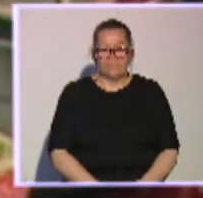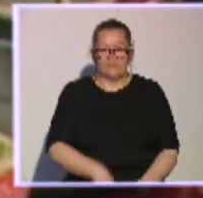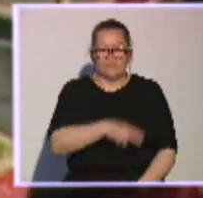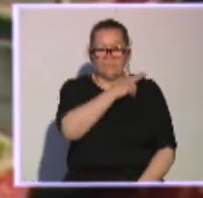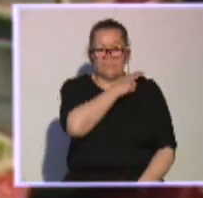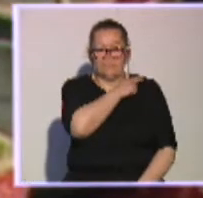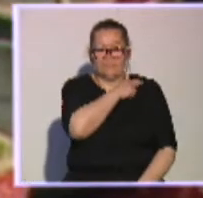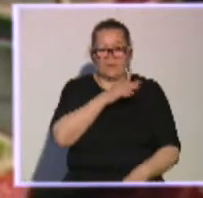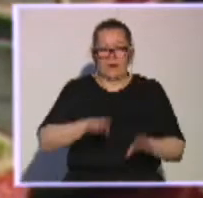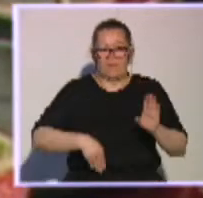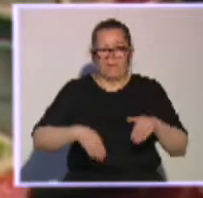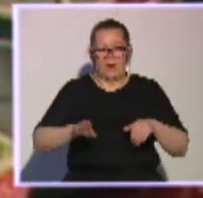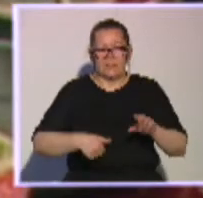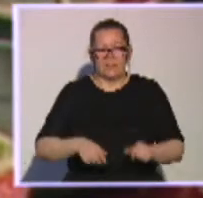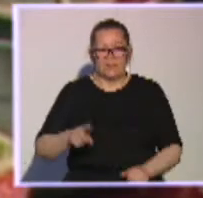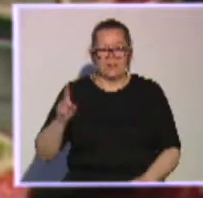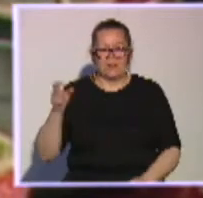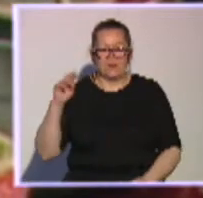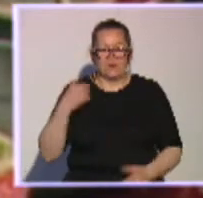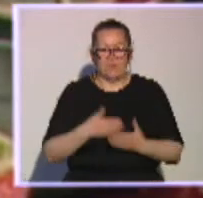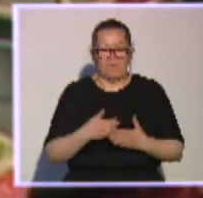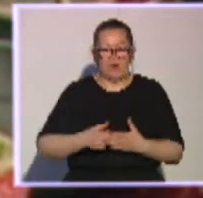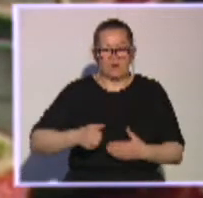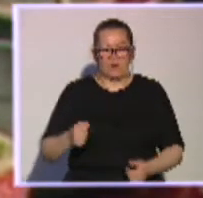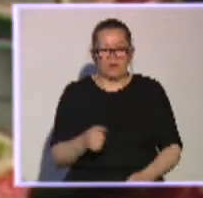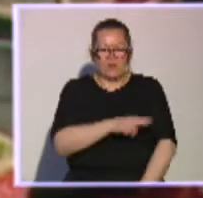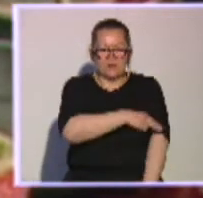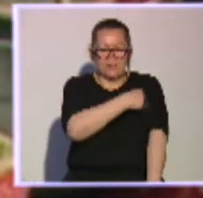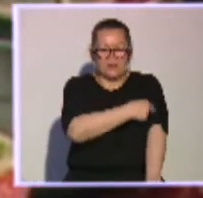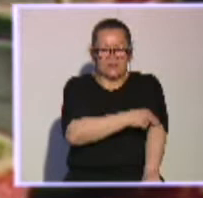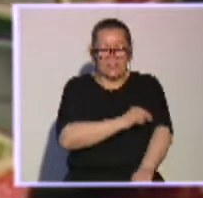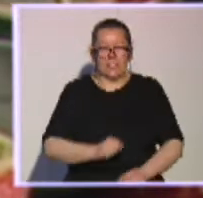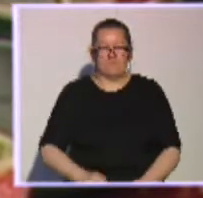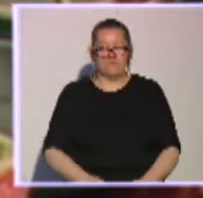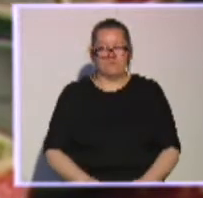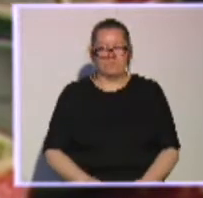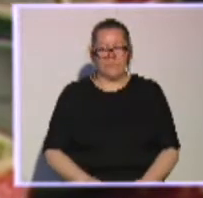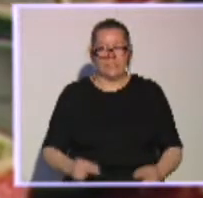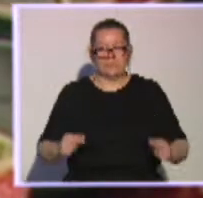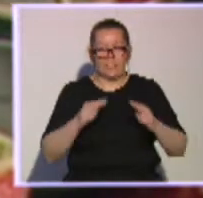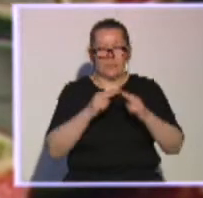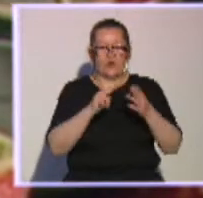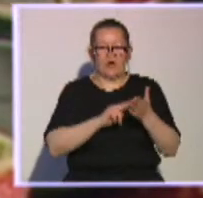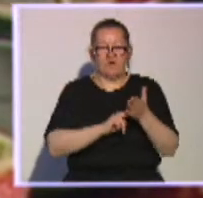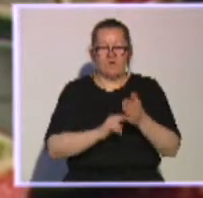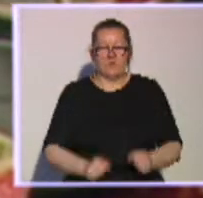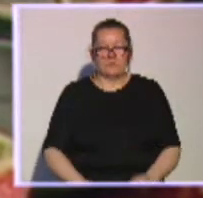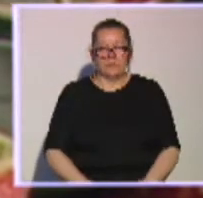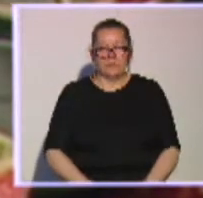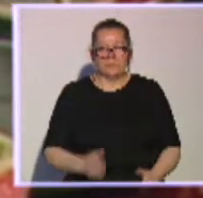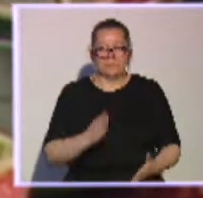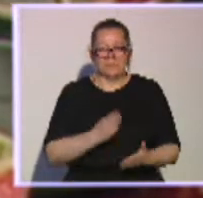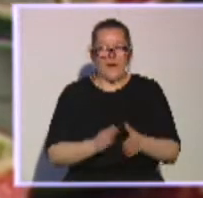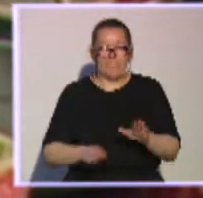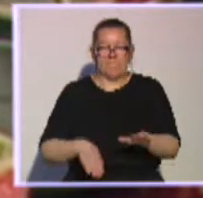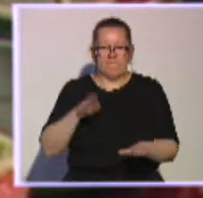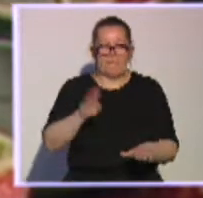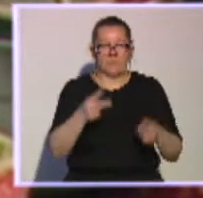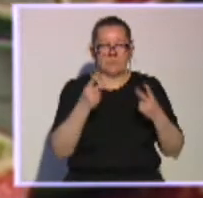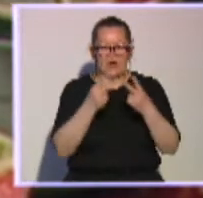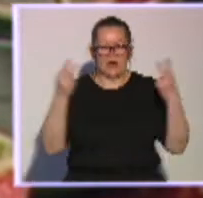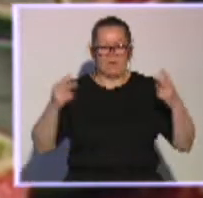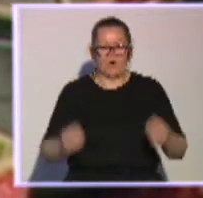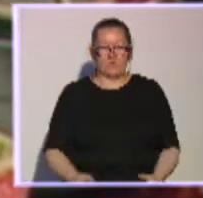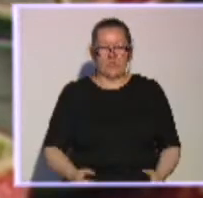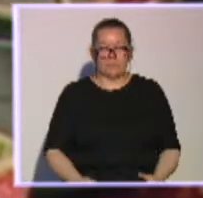Reprezentanții Ministerului Agriculturii și cei directorilor pentru agricultură și sanitar veterinare din Oltenia s-au întâlnit la Râmnicu-Vâlcea. Ei au stabilit ce pași au de